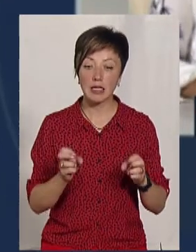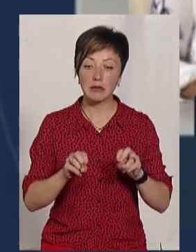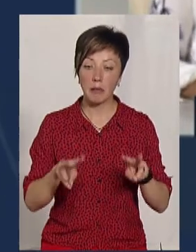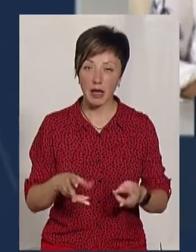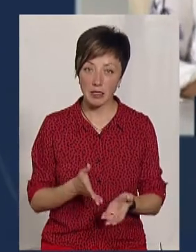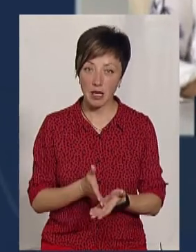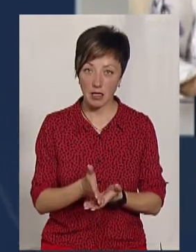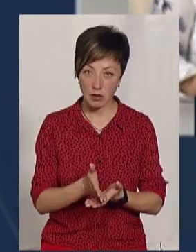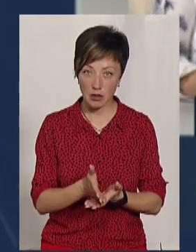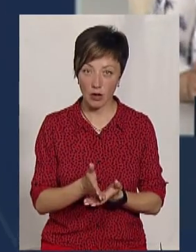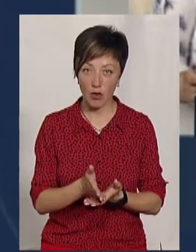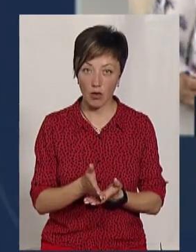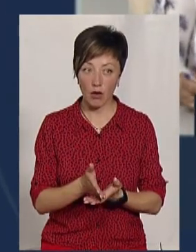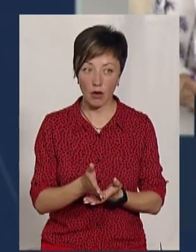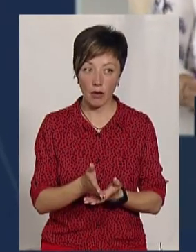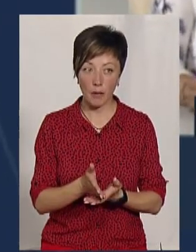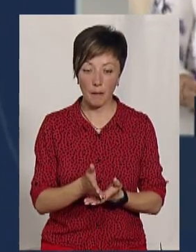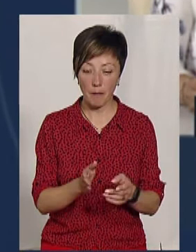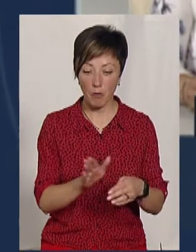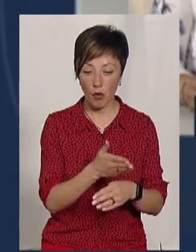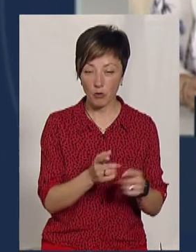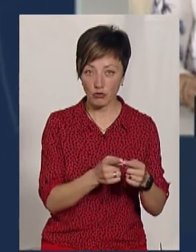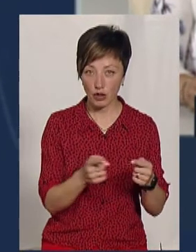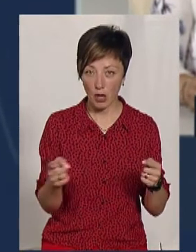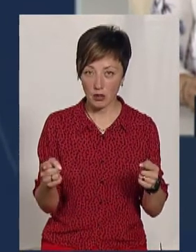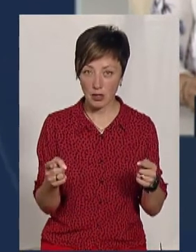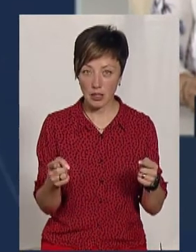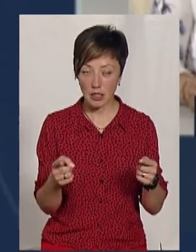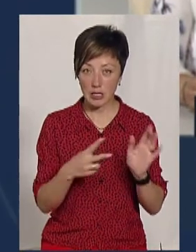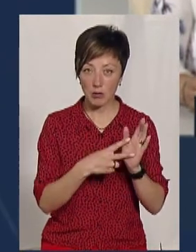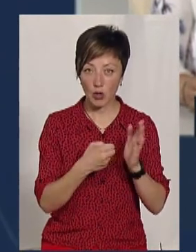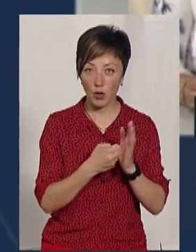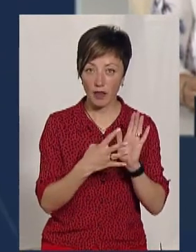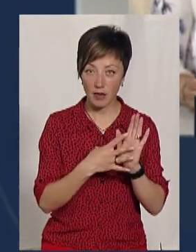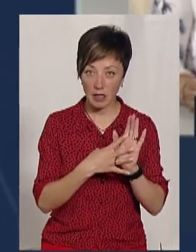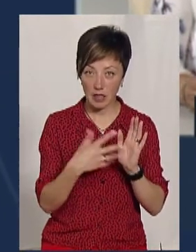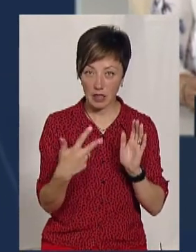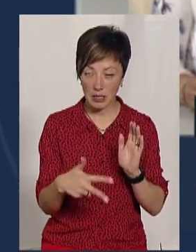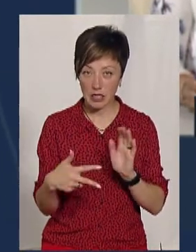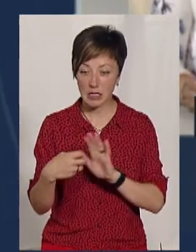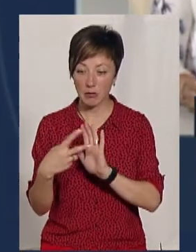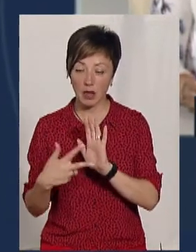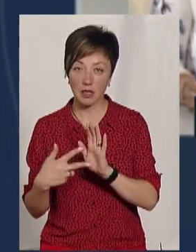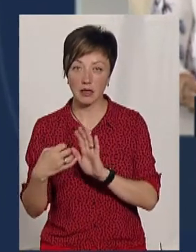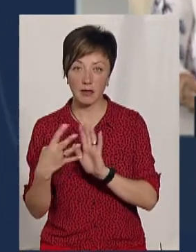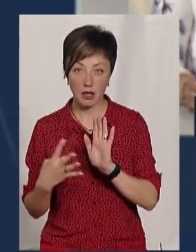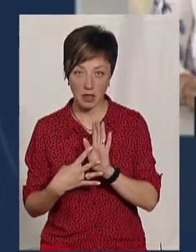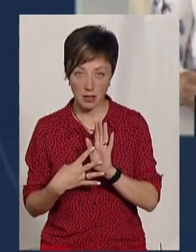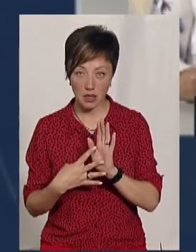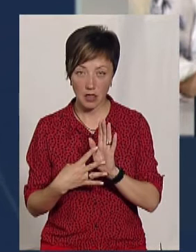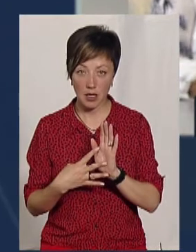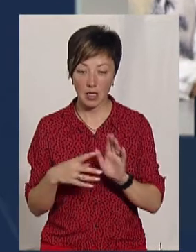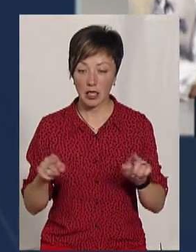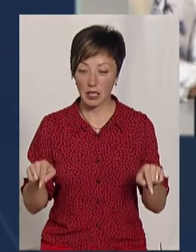здійснює спецрейс, в оті проміжки часу, що ви зазначили, з 7 до 9.30 і з 17 до